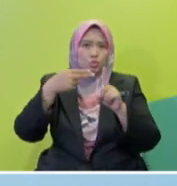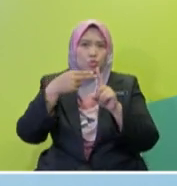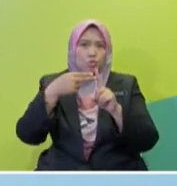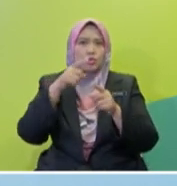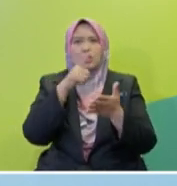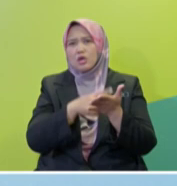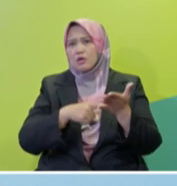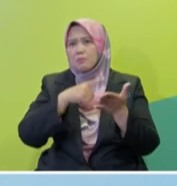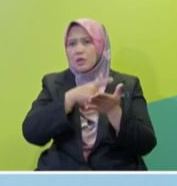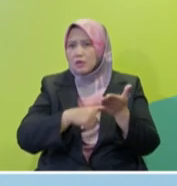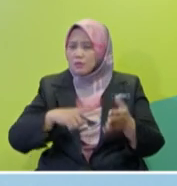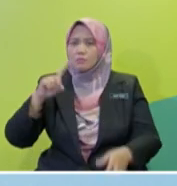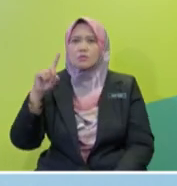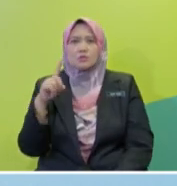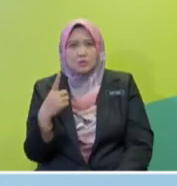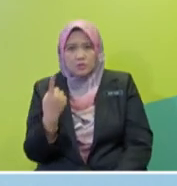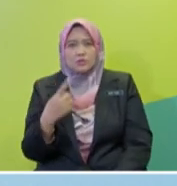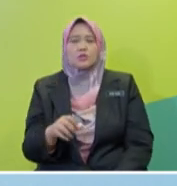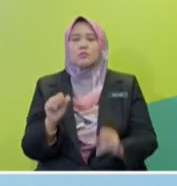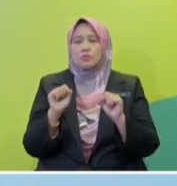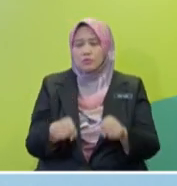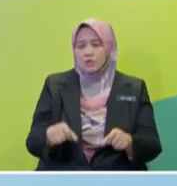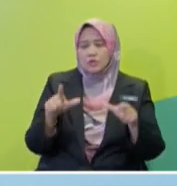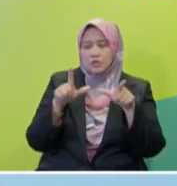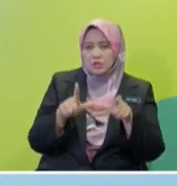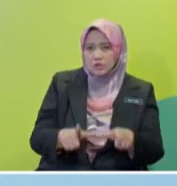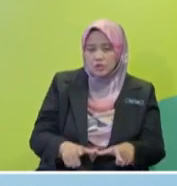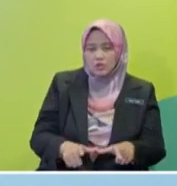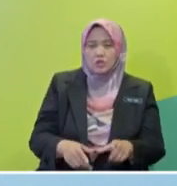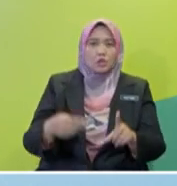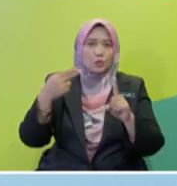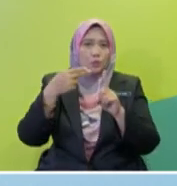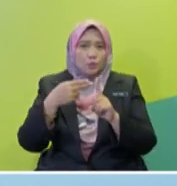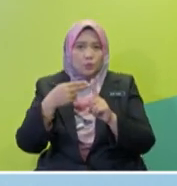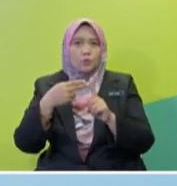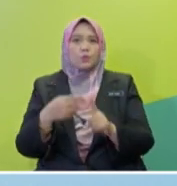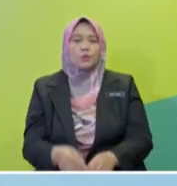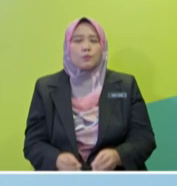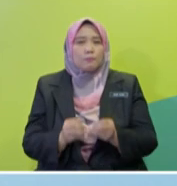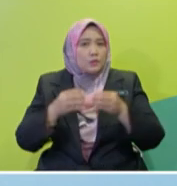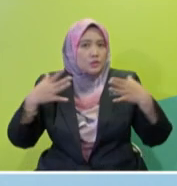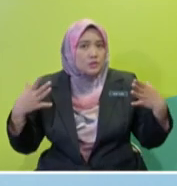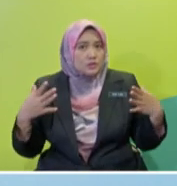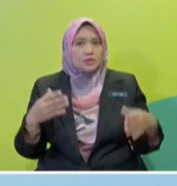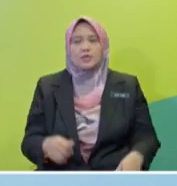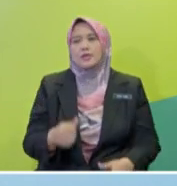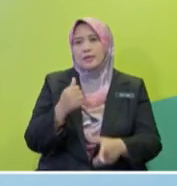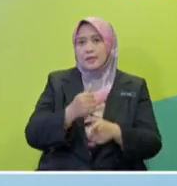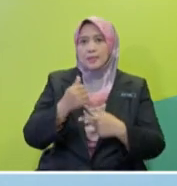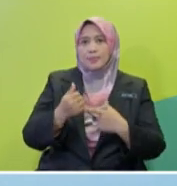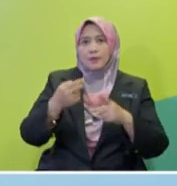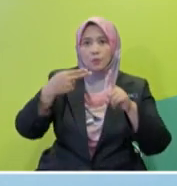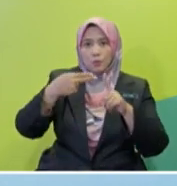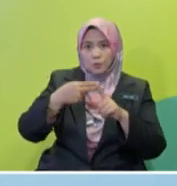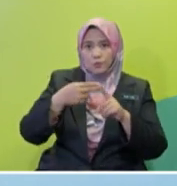besar ataupun huruf kecil jadinya sama adik tadi kita nampak kan ya awal tadi kita